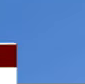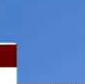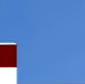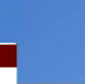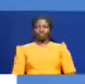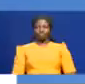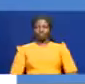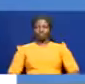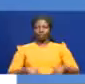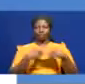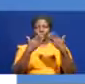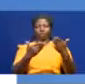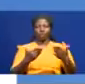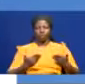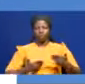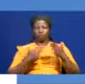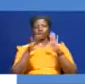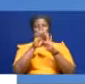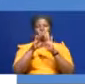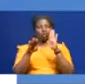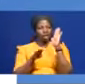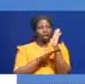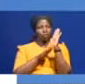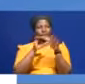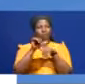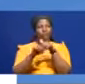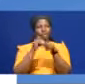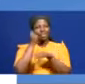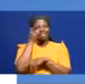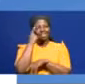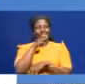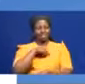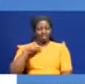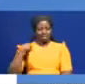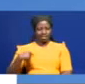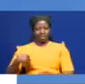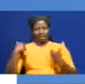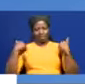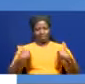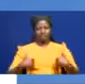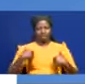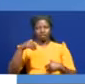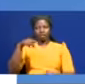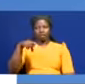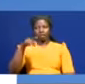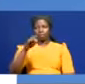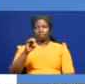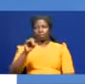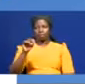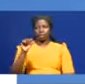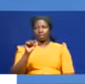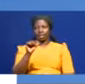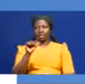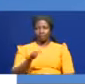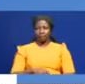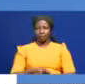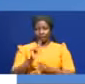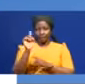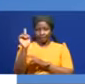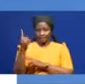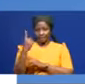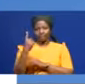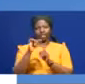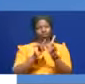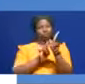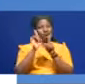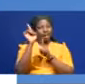Mambo na karibu katika kipindi cha Ifahamu China. Mimi ni Zakia Peng. Meli kubwa ya kwanza ya